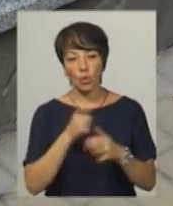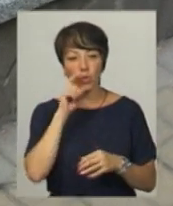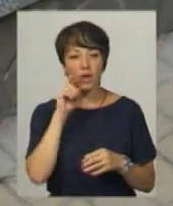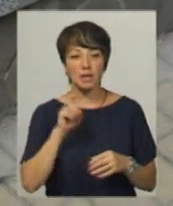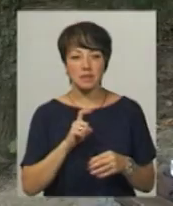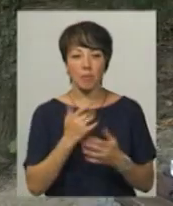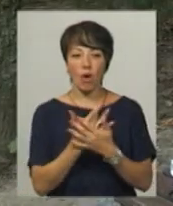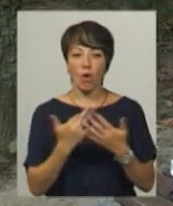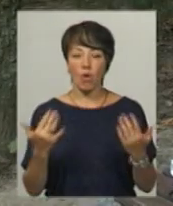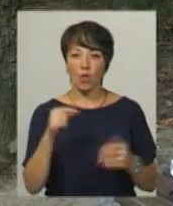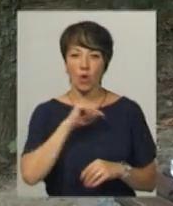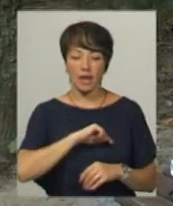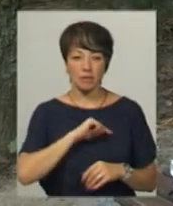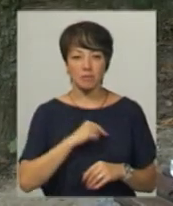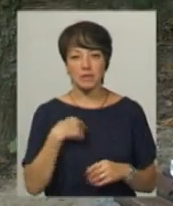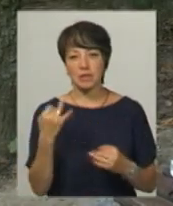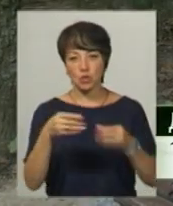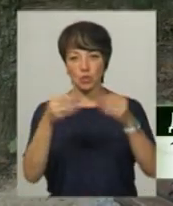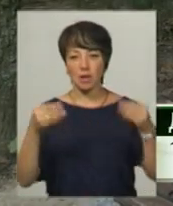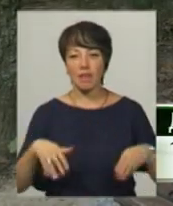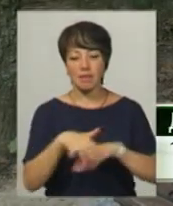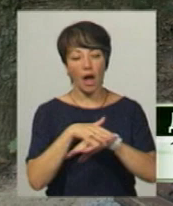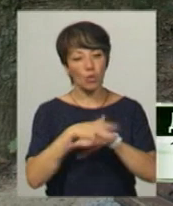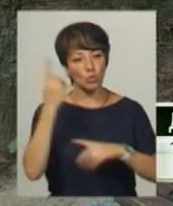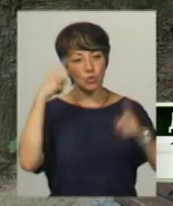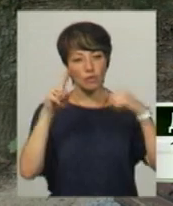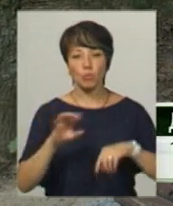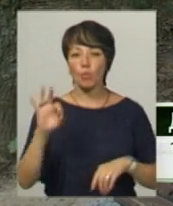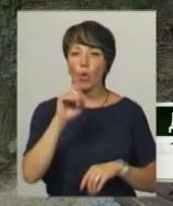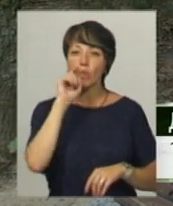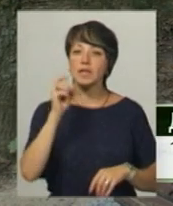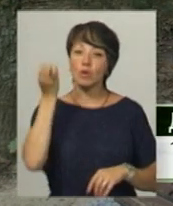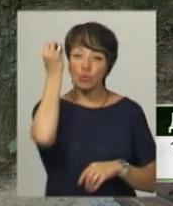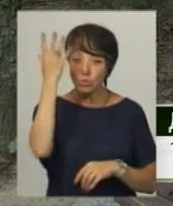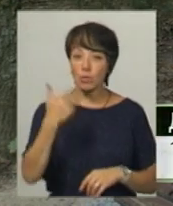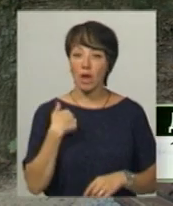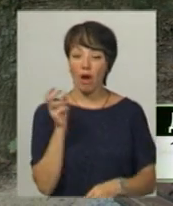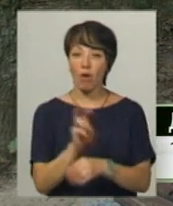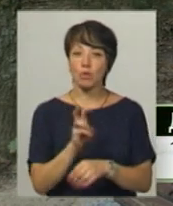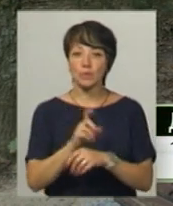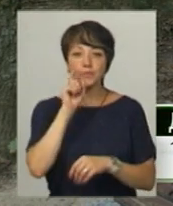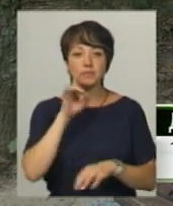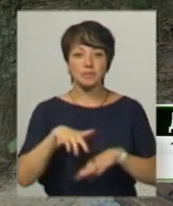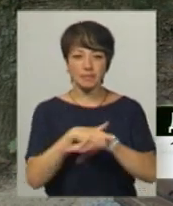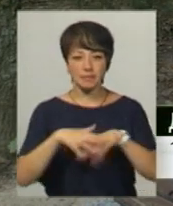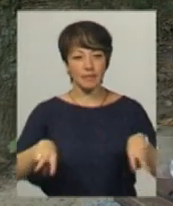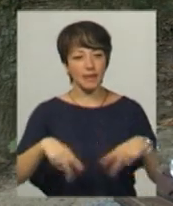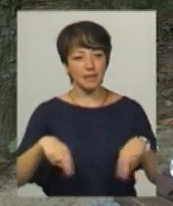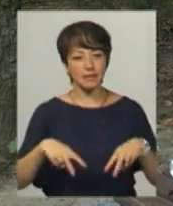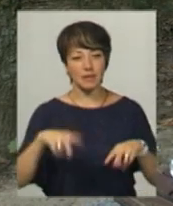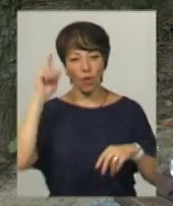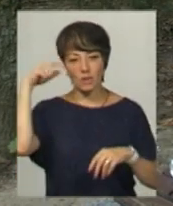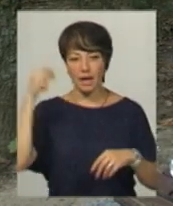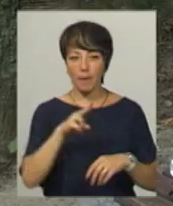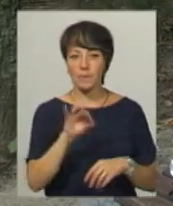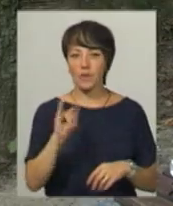українським колоритом. Мене зацікавив журнал про народну творчість, про українську культуру, тому що я ходжу на українські народні танці в студії «Козаки Поділля»